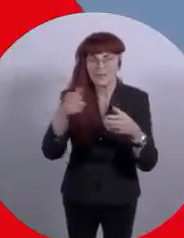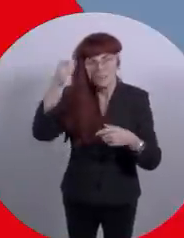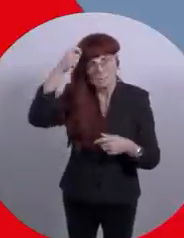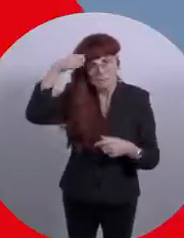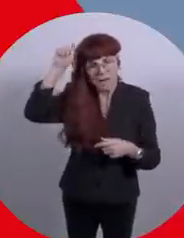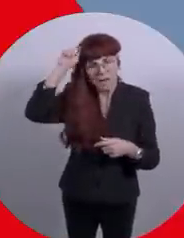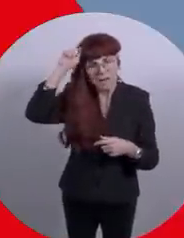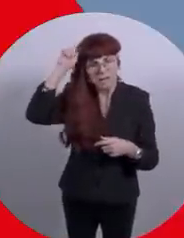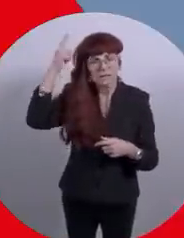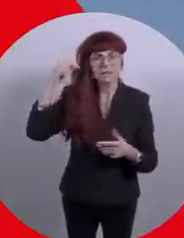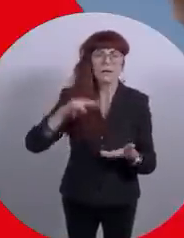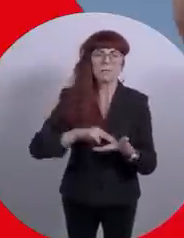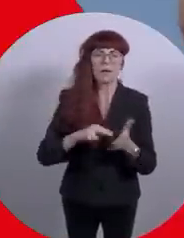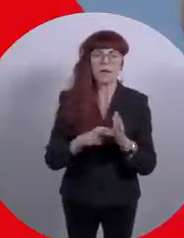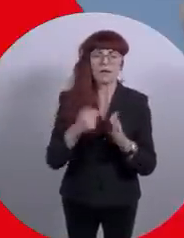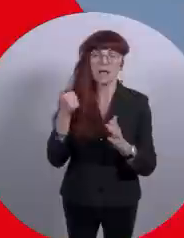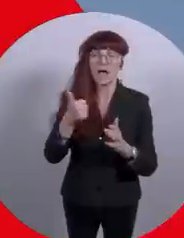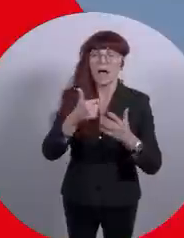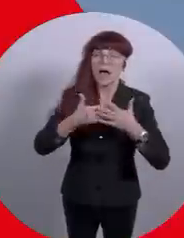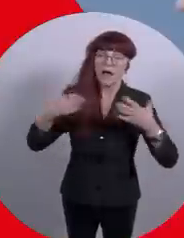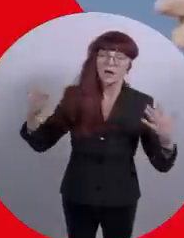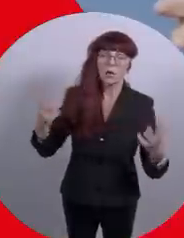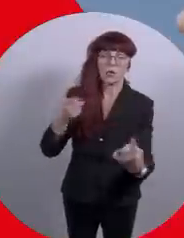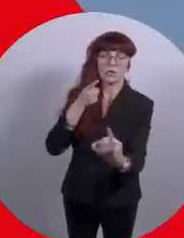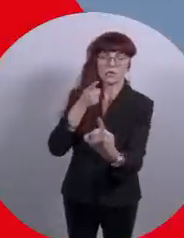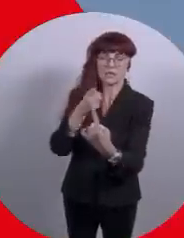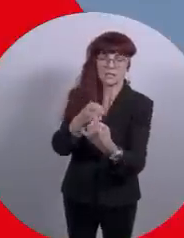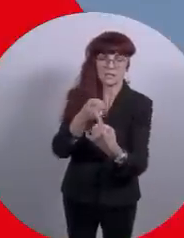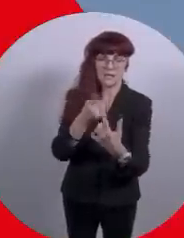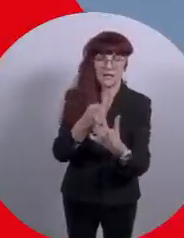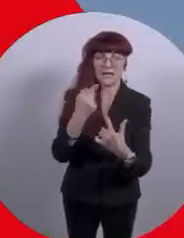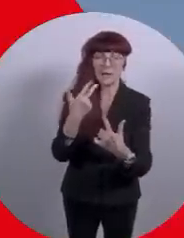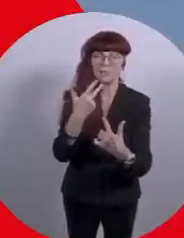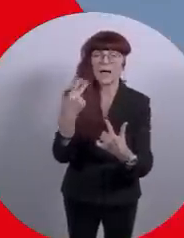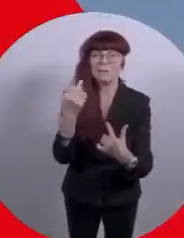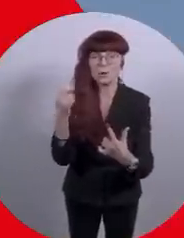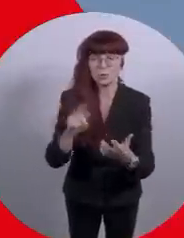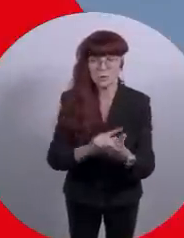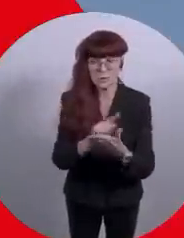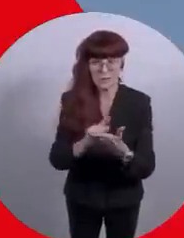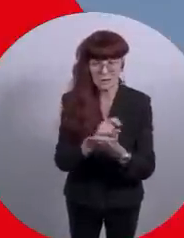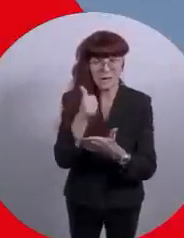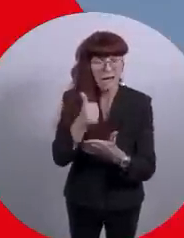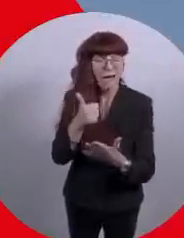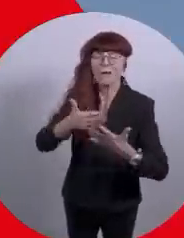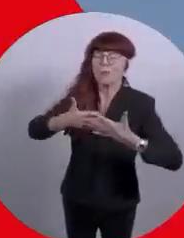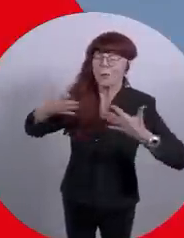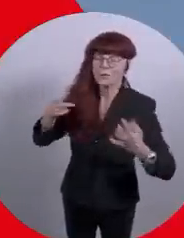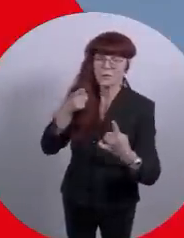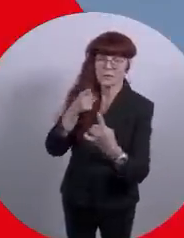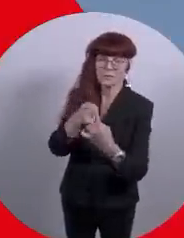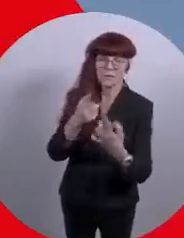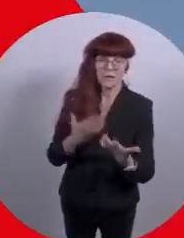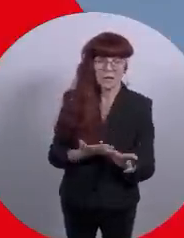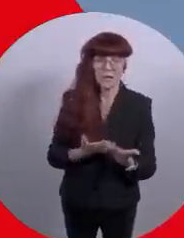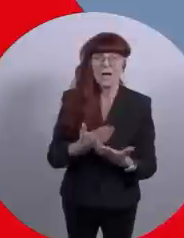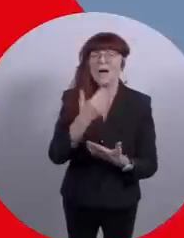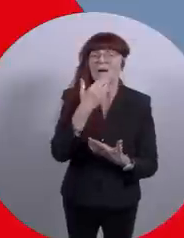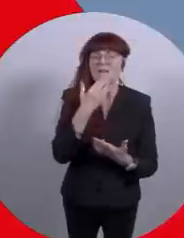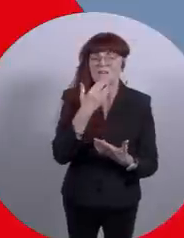großes Ziel haben wenn man ganzes paketdruckschluss 3 Minuten aber wir haben ein großes Ziel und das heißt wir wollen